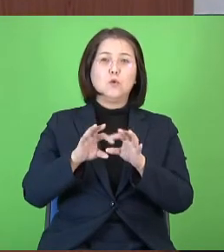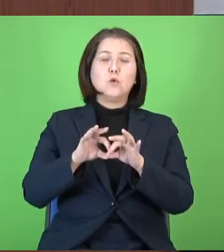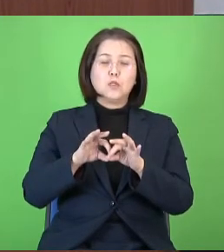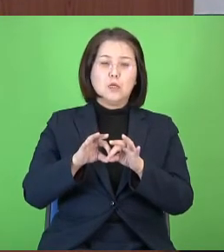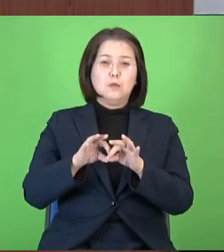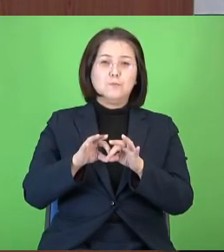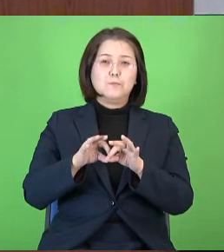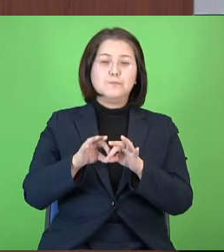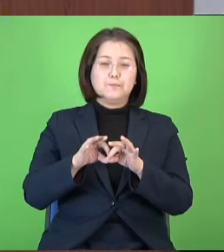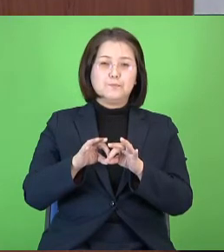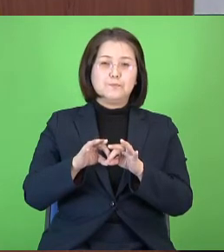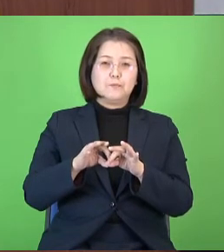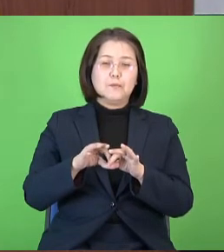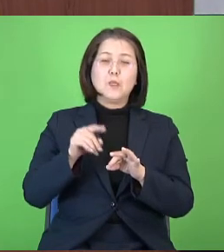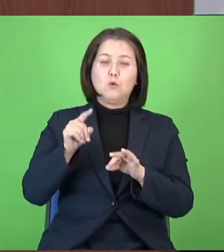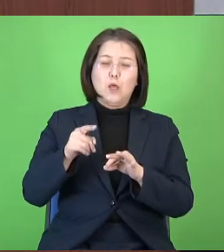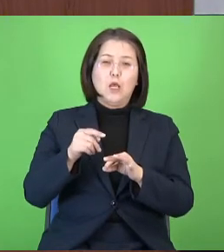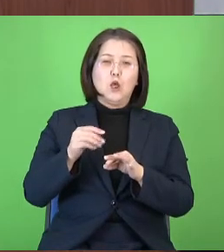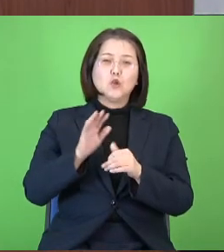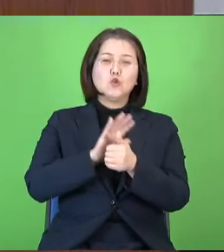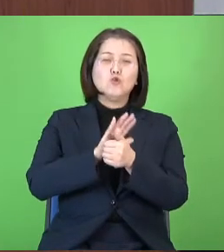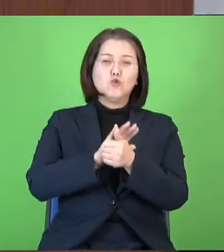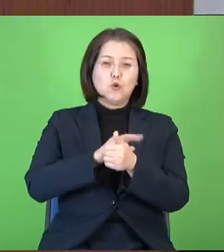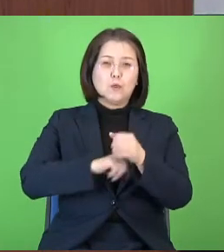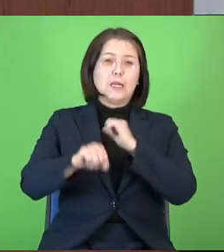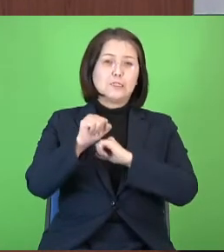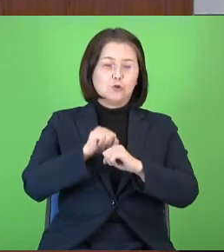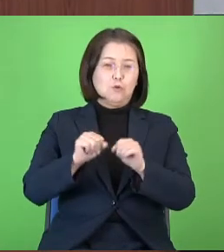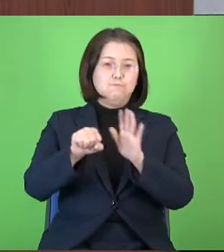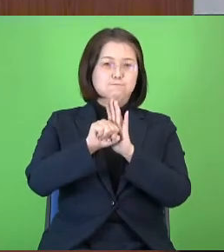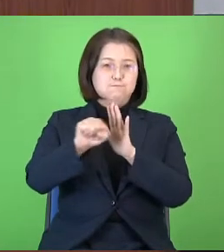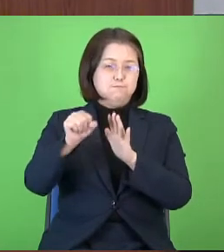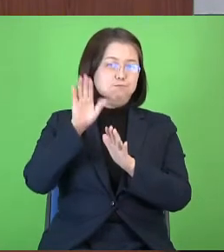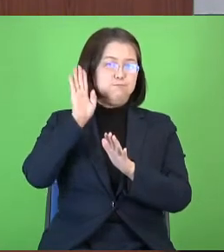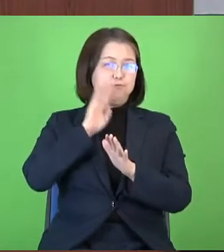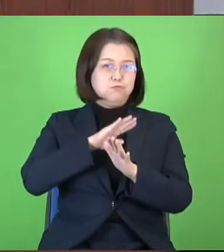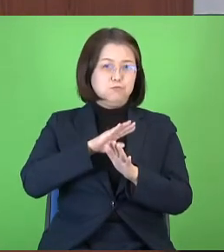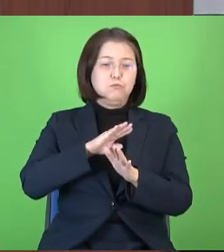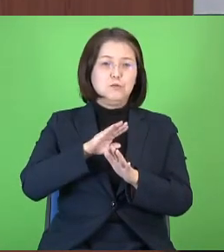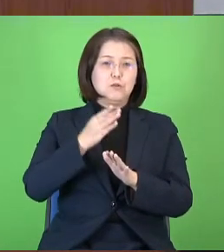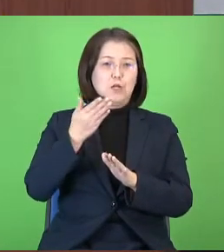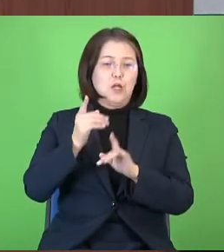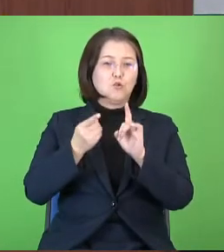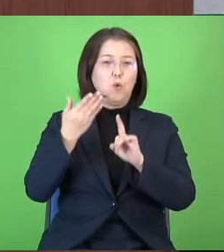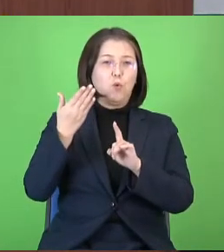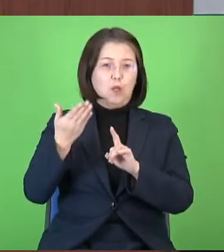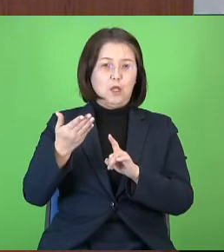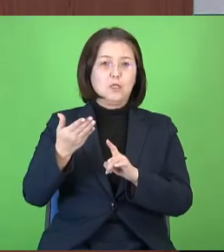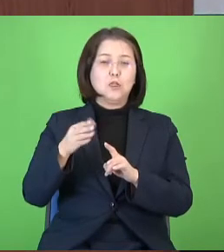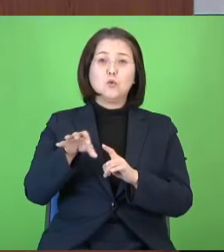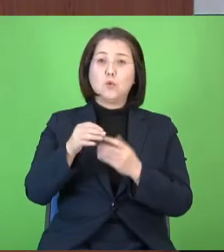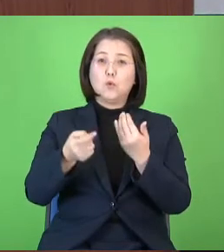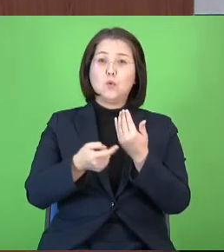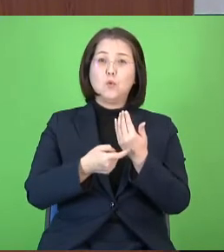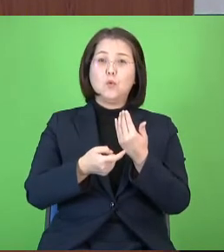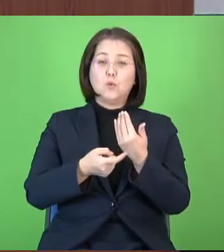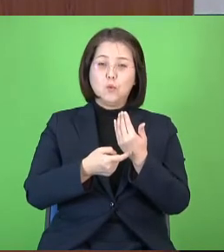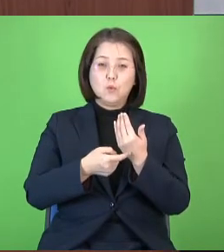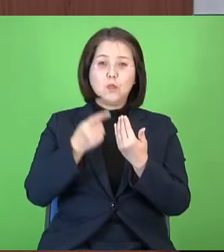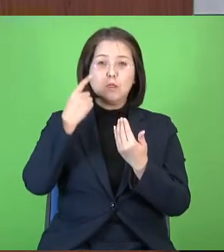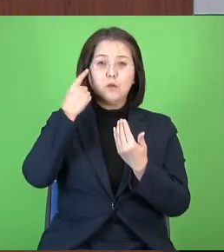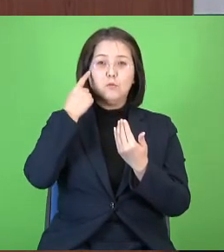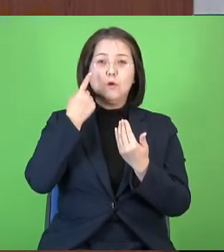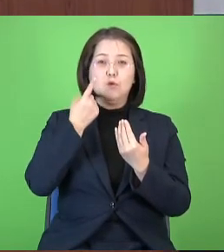考えでなんだ枠を広げていくと結局個人情報保護法ものはどうなるんですかねということにもなりかね